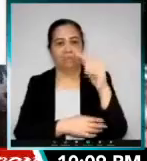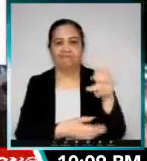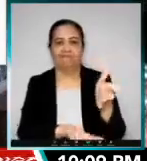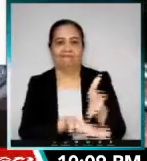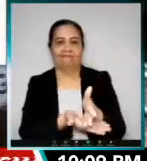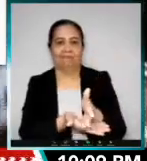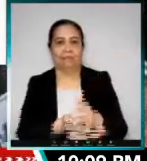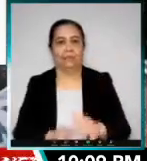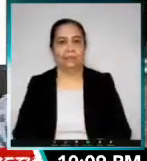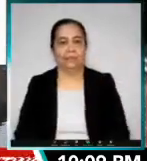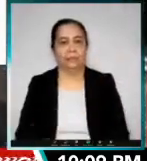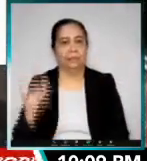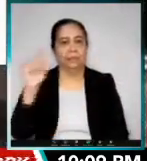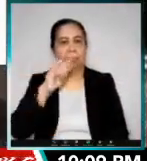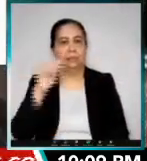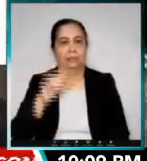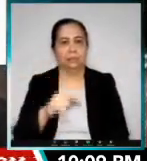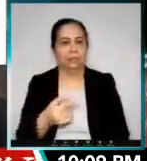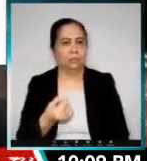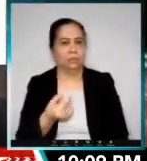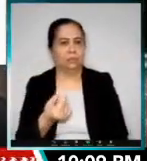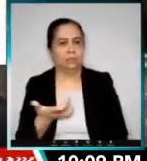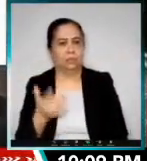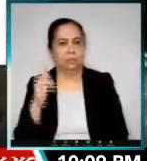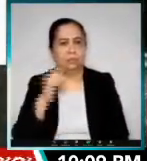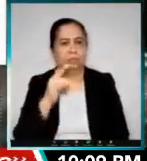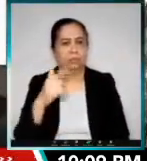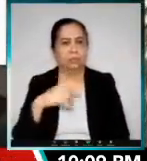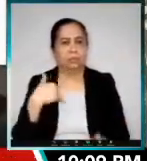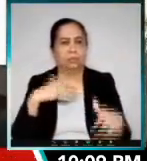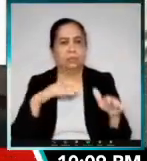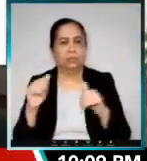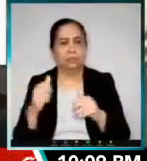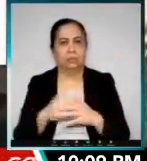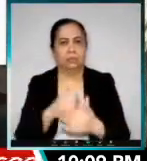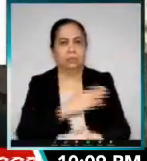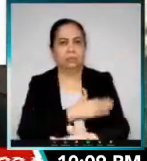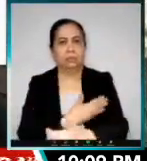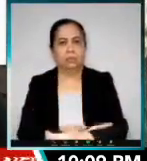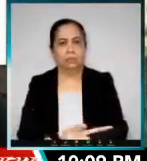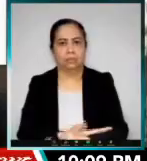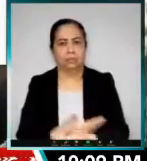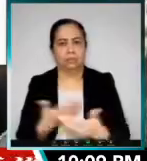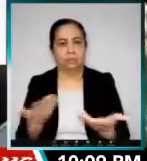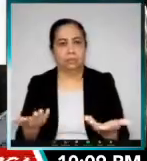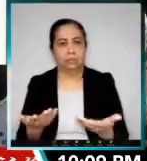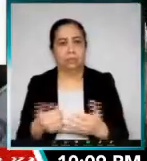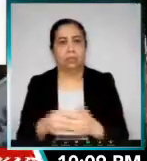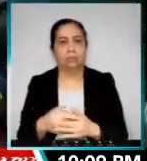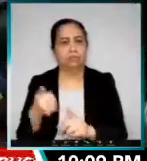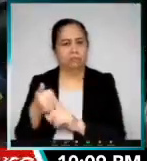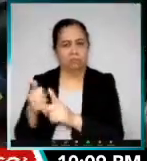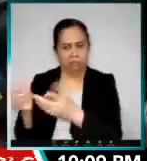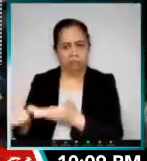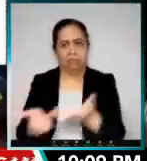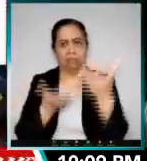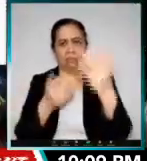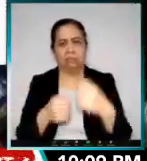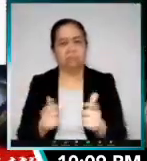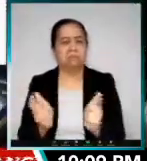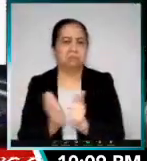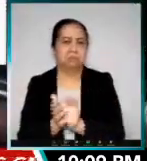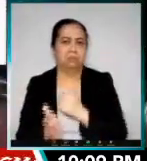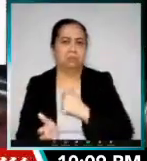Sa airport. Okay. Ano po bang aalis, ma'am? Yung anak ko. Sana, kahit siya na lang po yung hinatid ni tatay, bawal ma'am. Po. Alam niyo, dating niyo po doon,